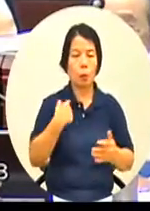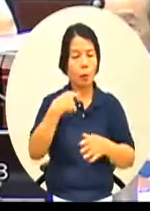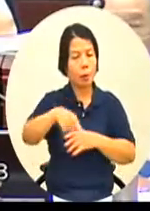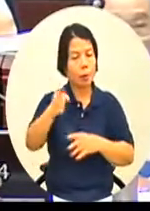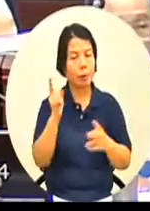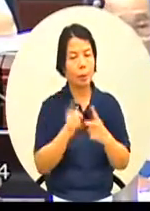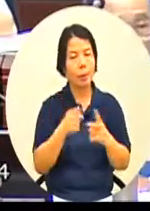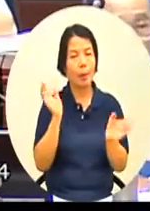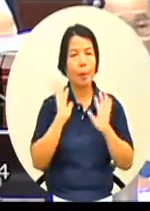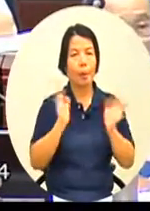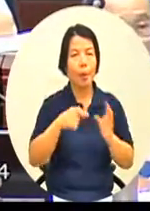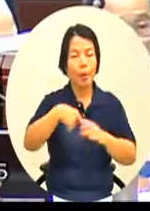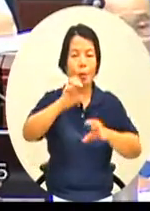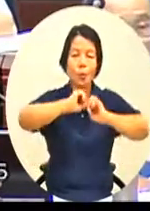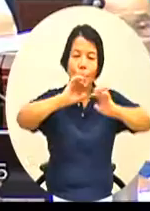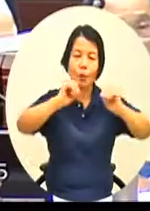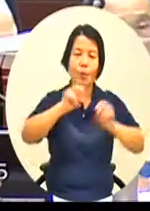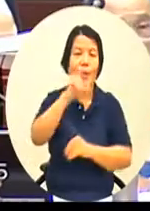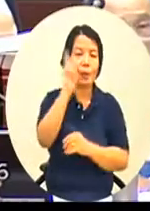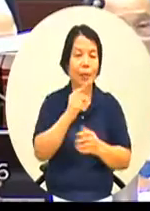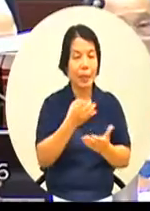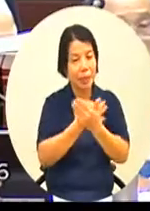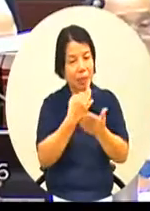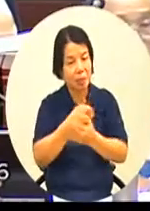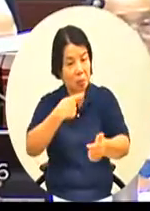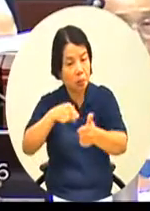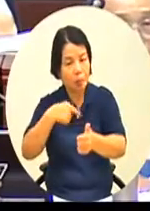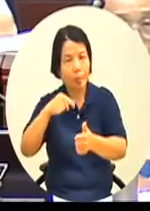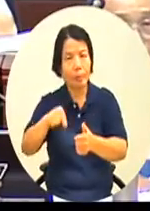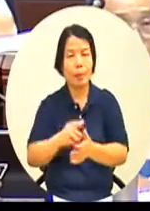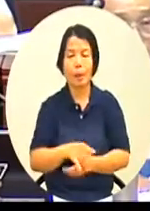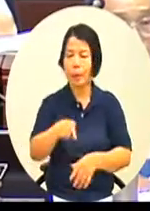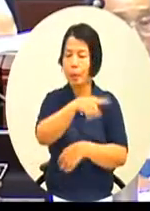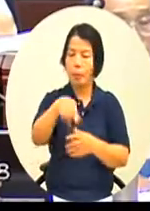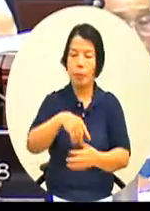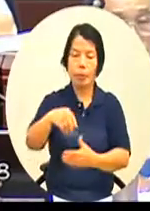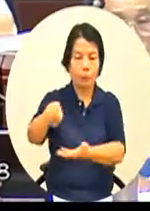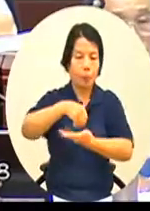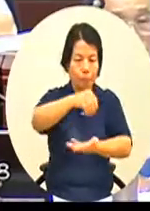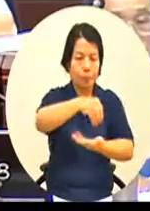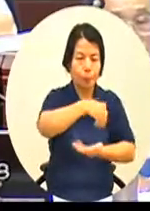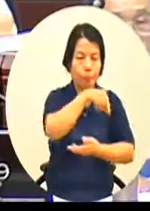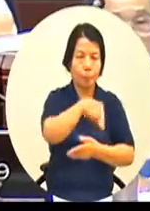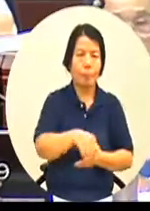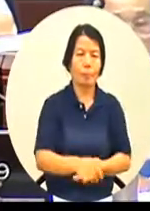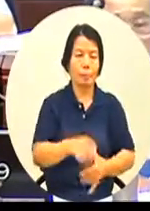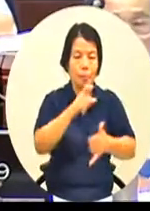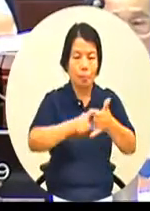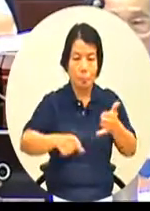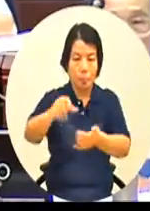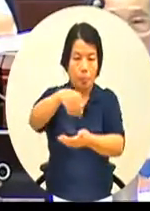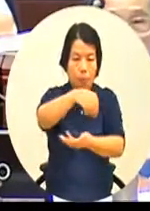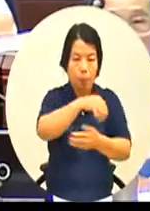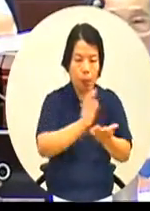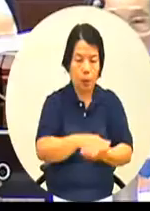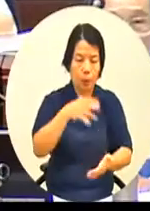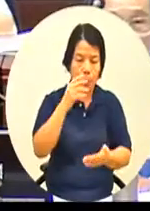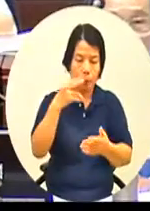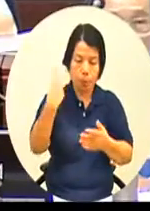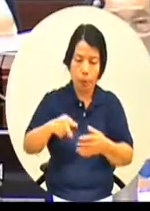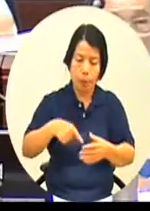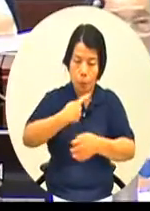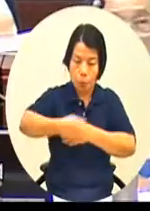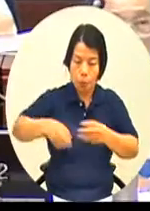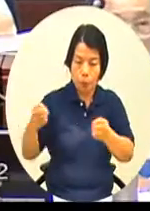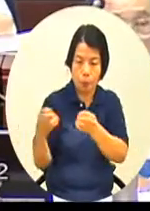里面去宣传怎么节电啊，类似这样节电计划，请大家提案。那通常都提案之后，经过讨论之后，